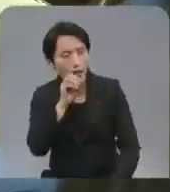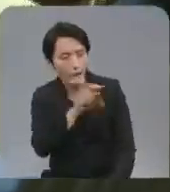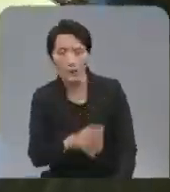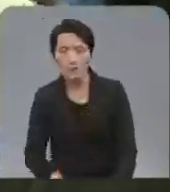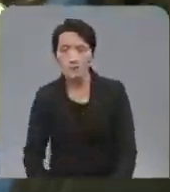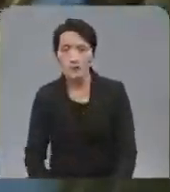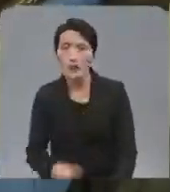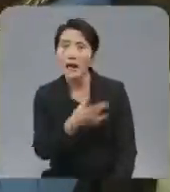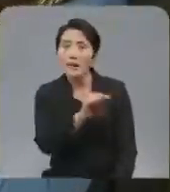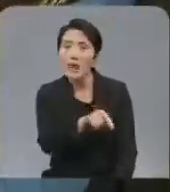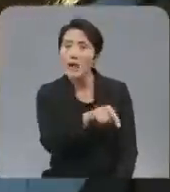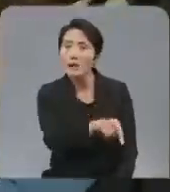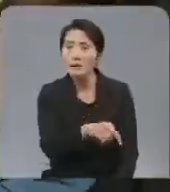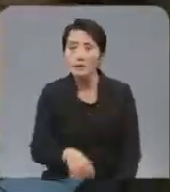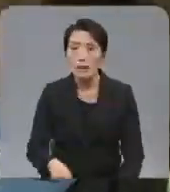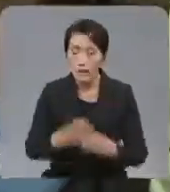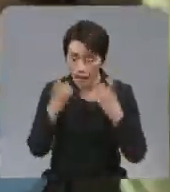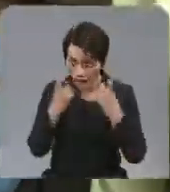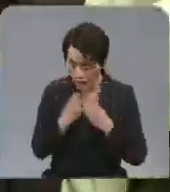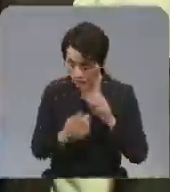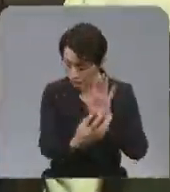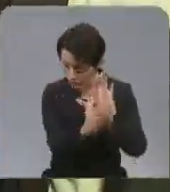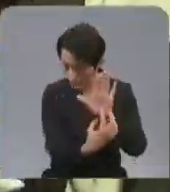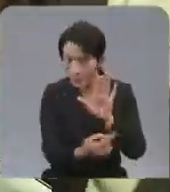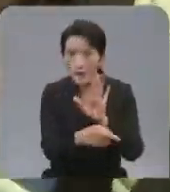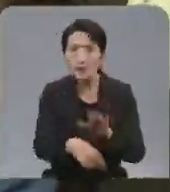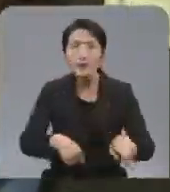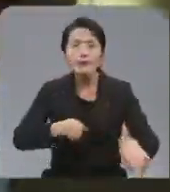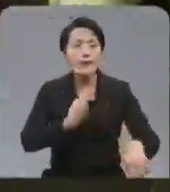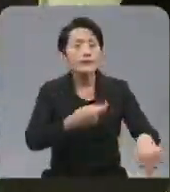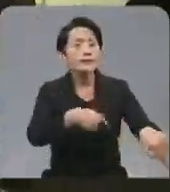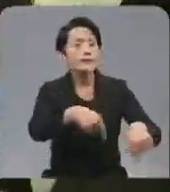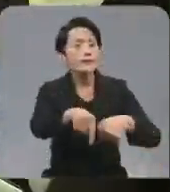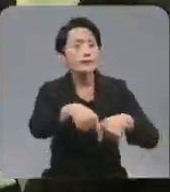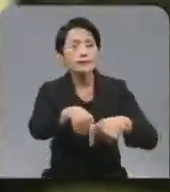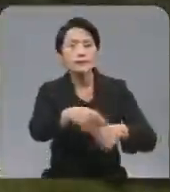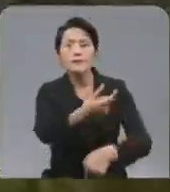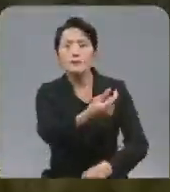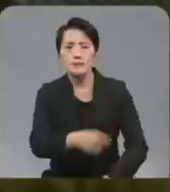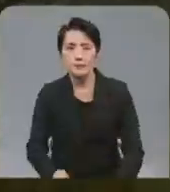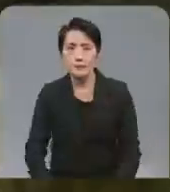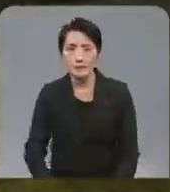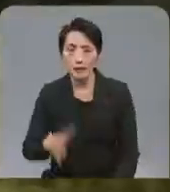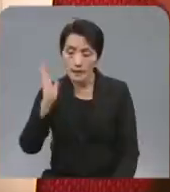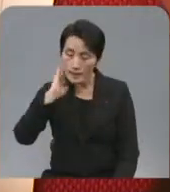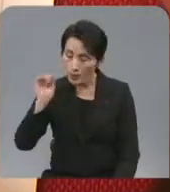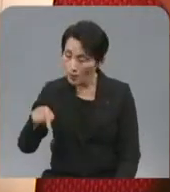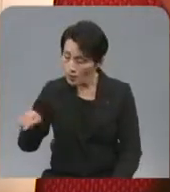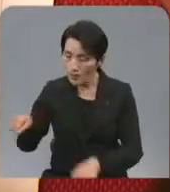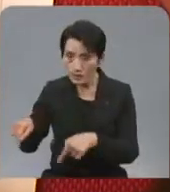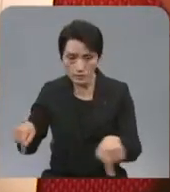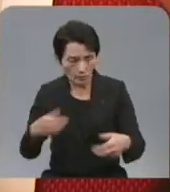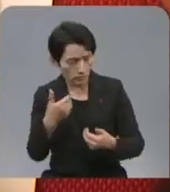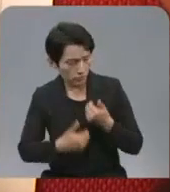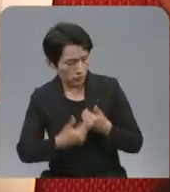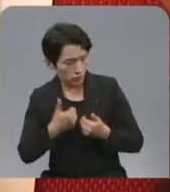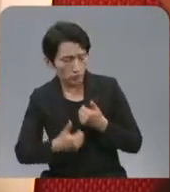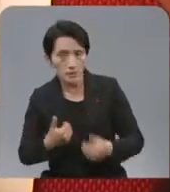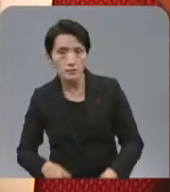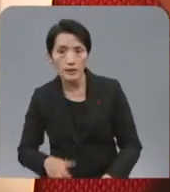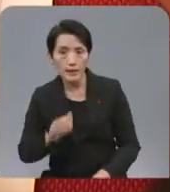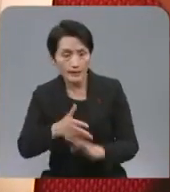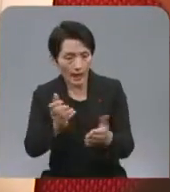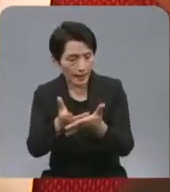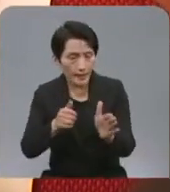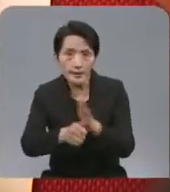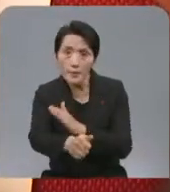депутат национального собрания четырех созывов июньон также выдавили своих кандидатуры на пост лидера правящей